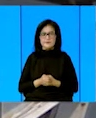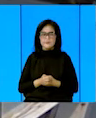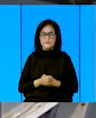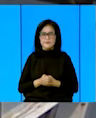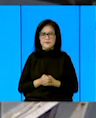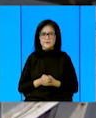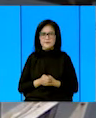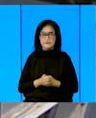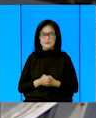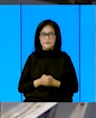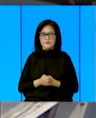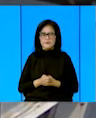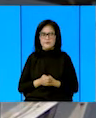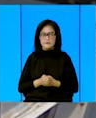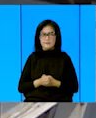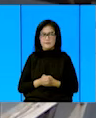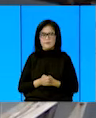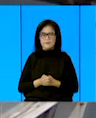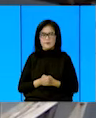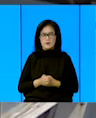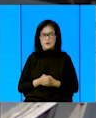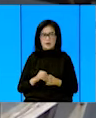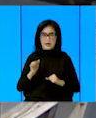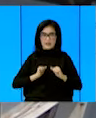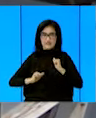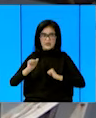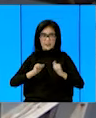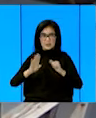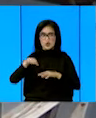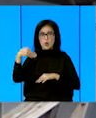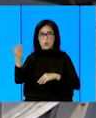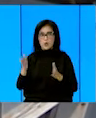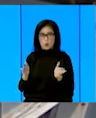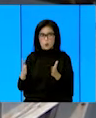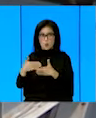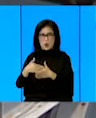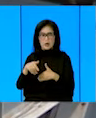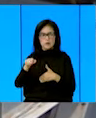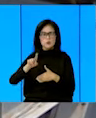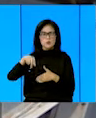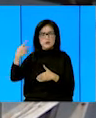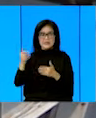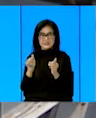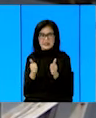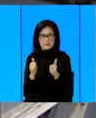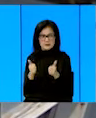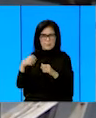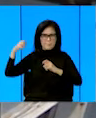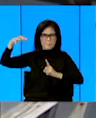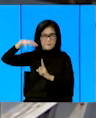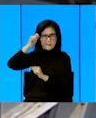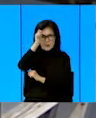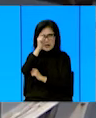ini Nah untuk itu bagi Anda yang beraktivitas di luar ruangan diharapkan mempersiapkan diri dengan mempersiapkan payung dan